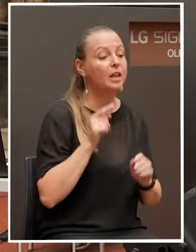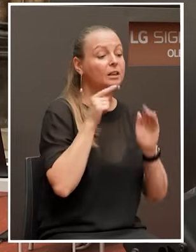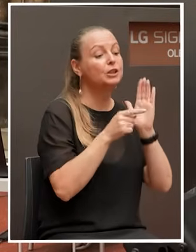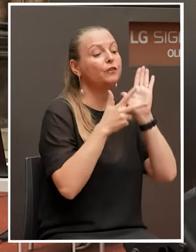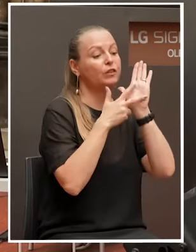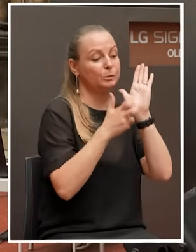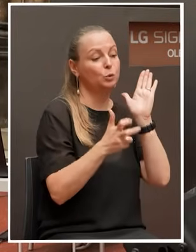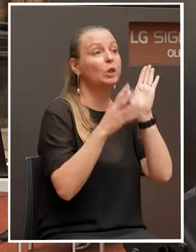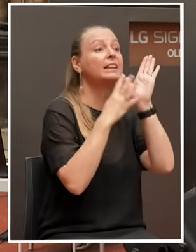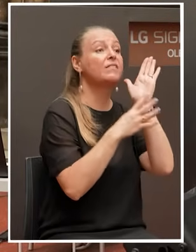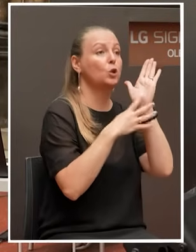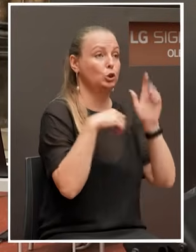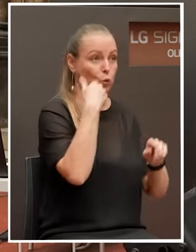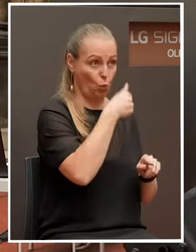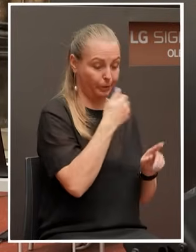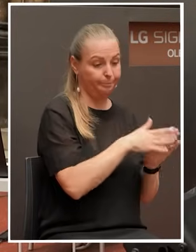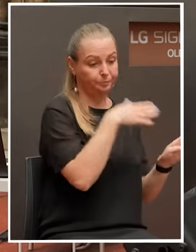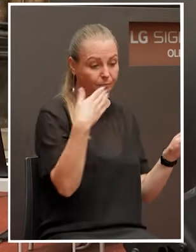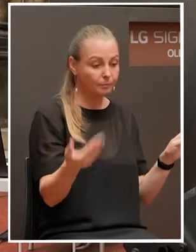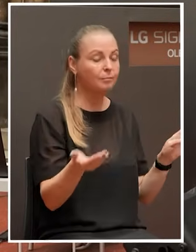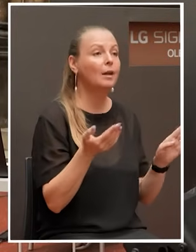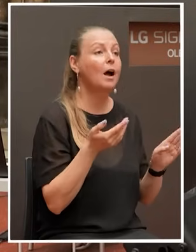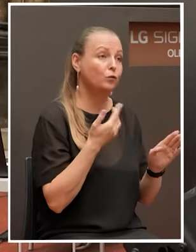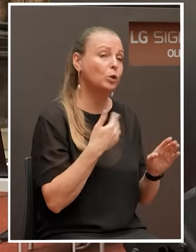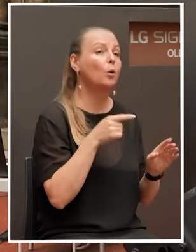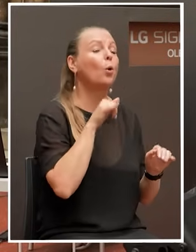1890 год – это год, когда, очевидно,